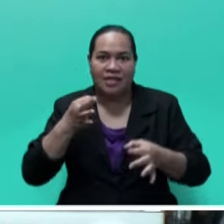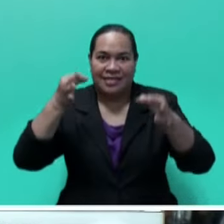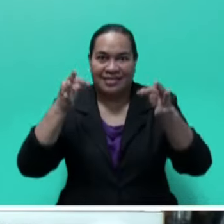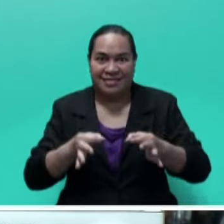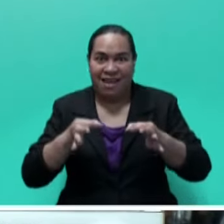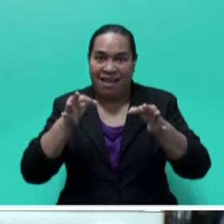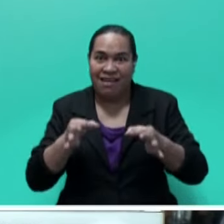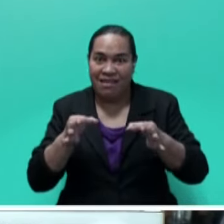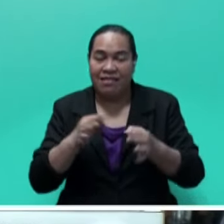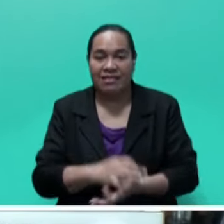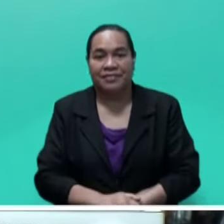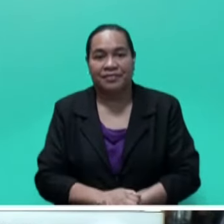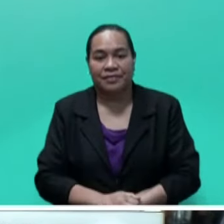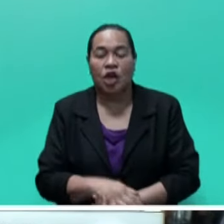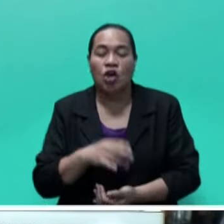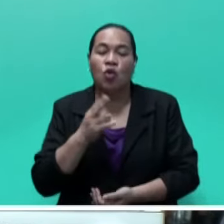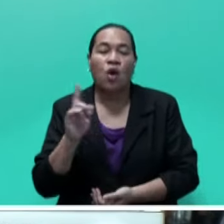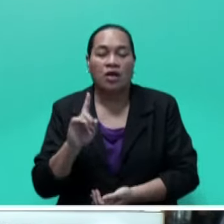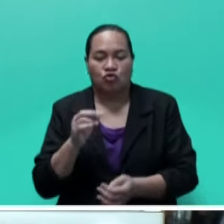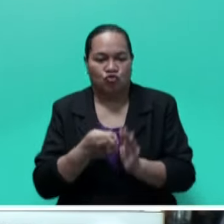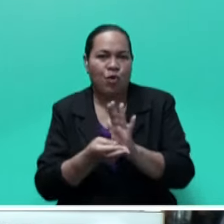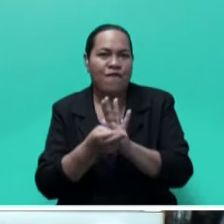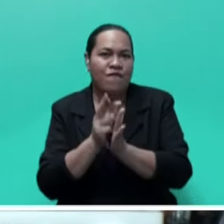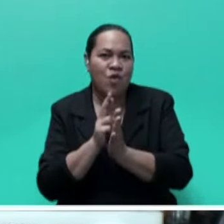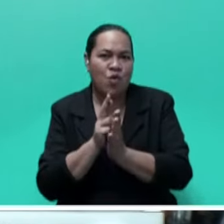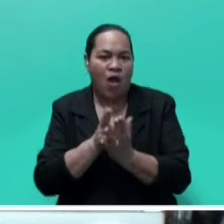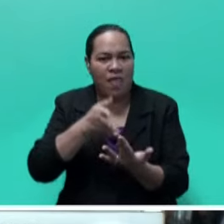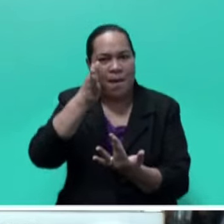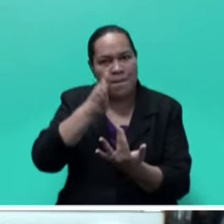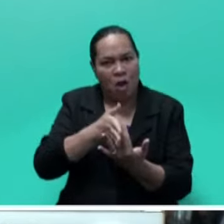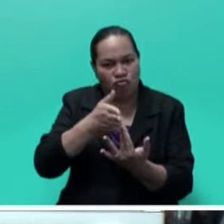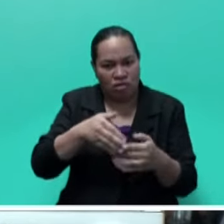me review taki na boundary